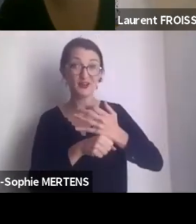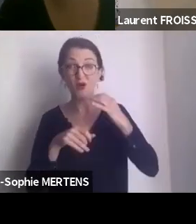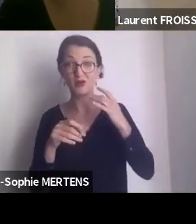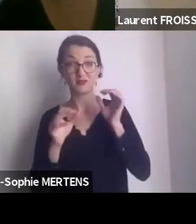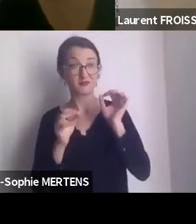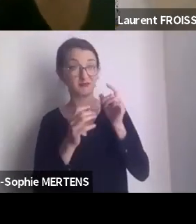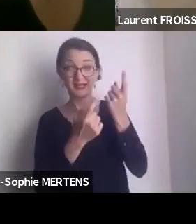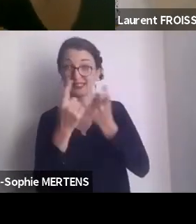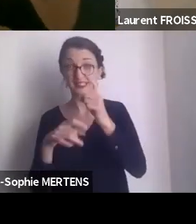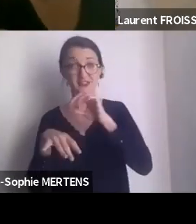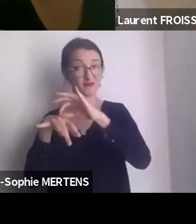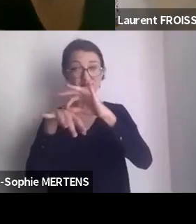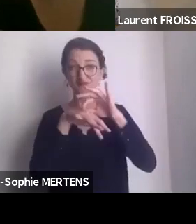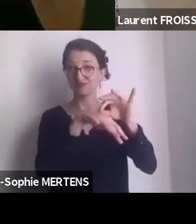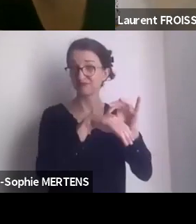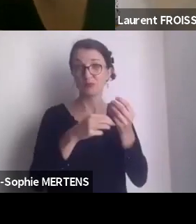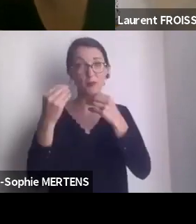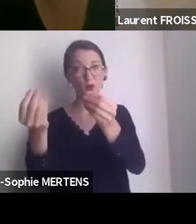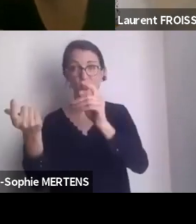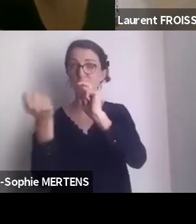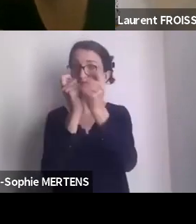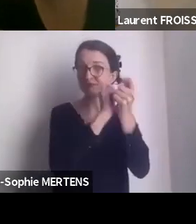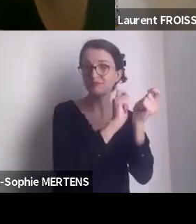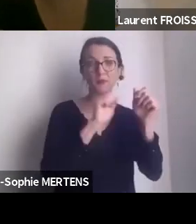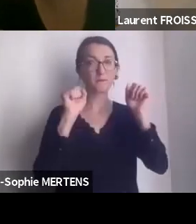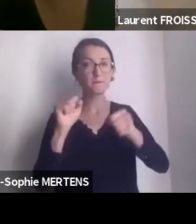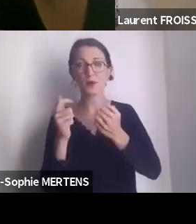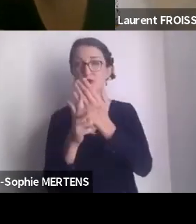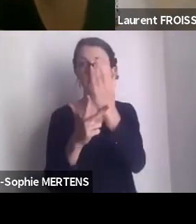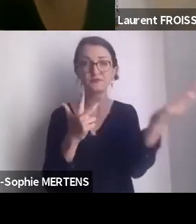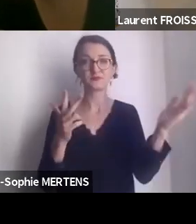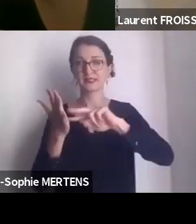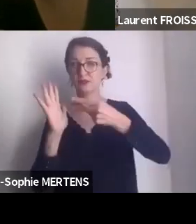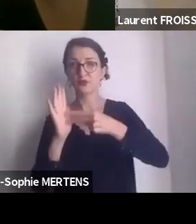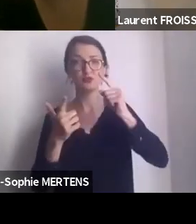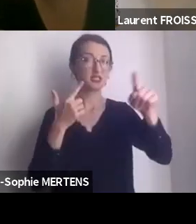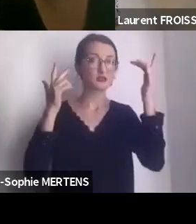fois organisationnelle, culturelle et technologique. Cet accompagnement, il se fait sur